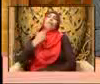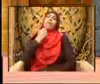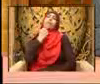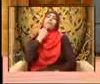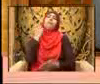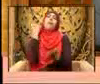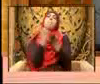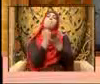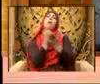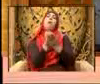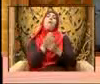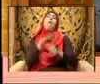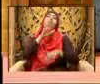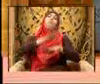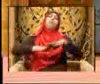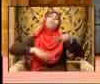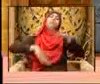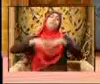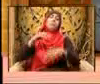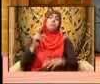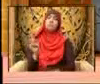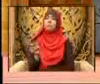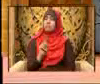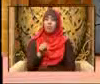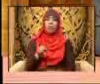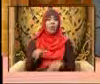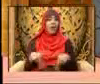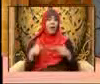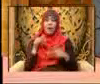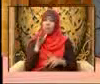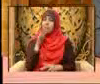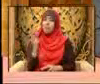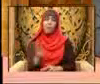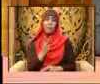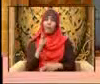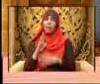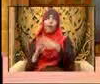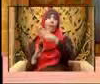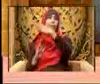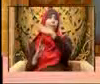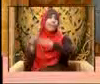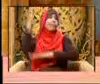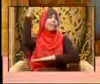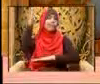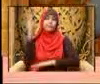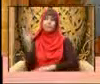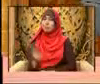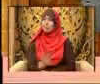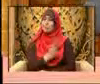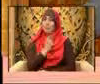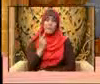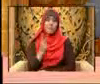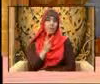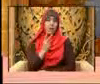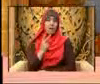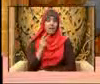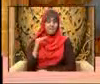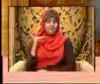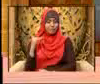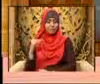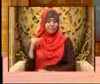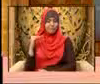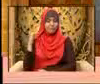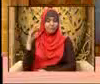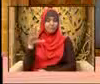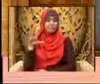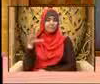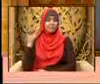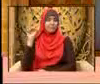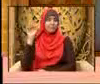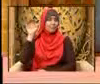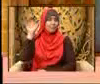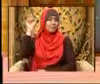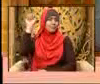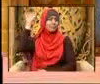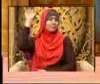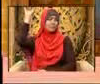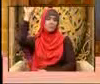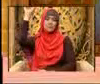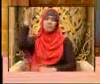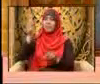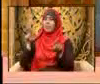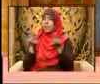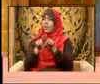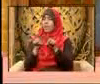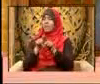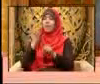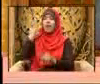البنك. الدنيا ما تمشيش بهذه الطريقة. الدنيا نعم تتحرك بأسلوب كما أراده الله عز